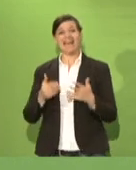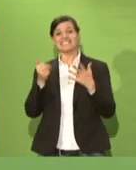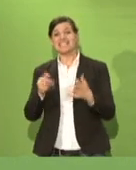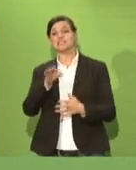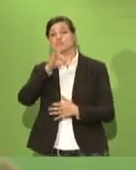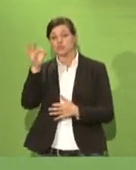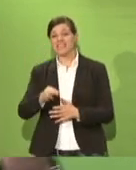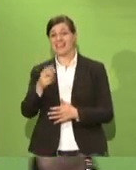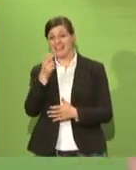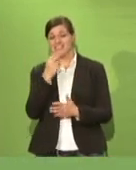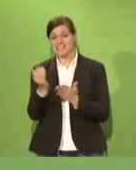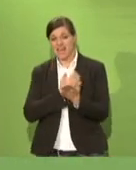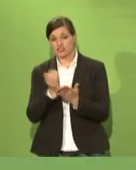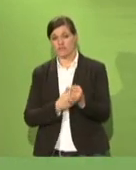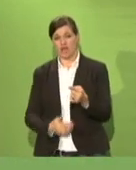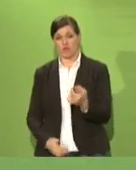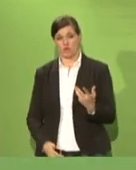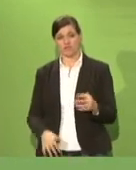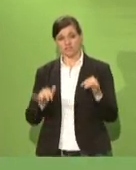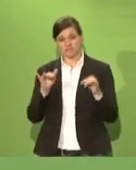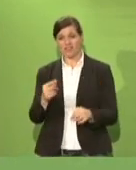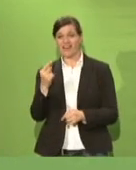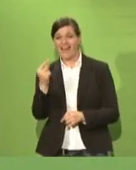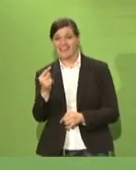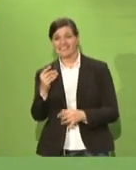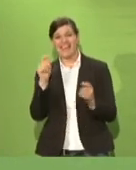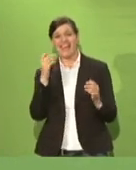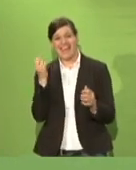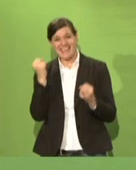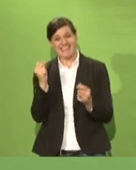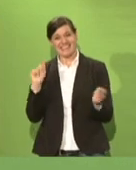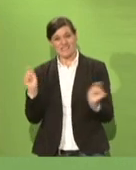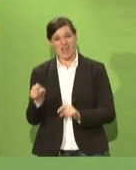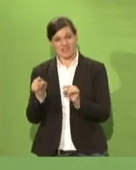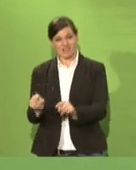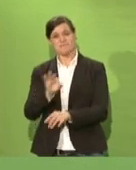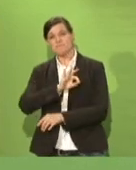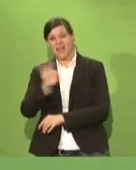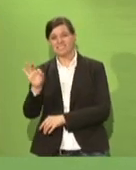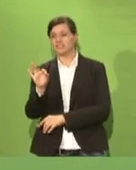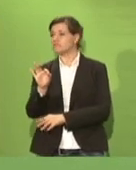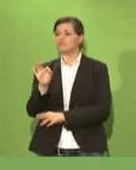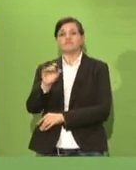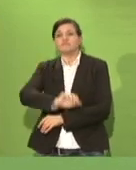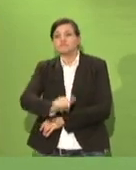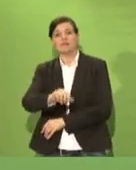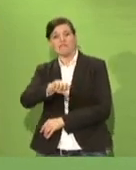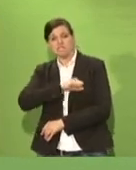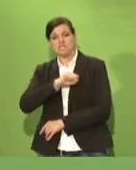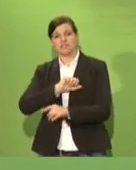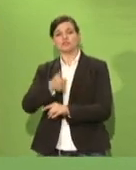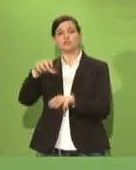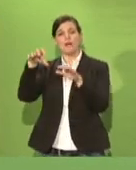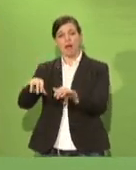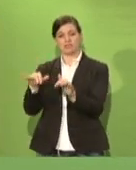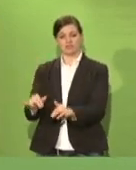60% Energieeinsparung, die basteln ihre eigene Energiewende, die gehören zu den besten energieeffizienten Supermärkten in ganz Deutschland. Viele